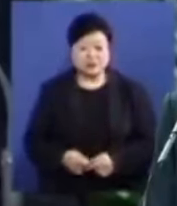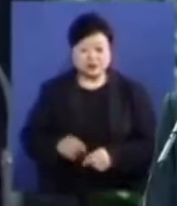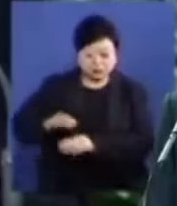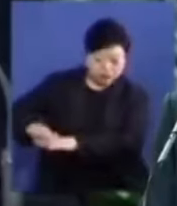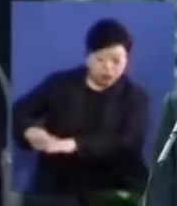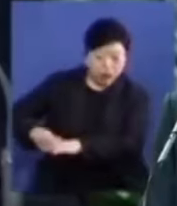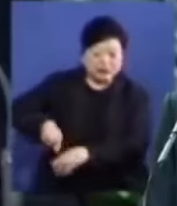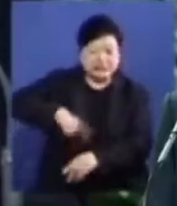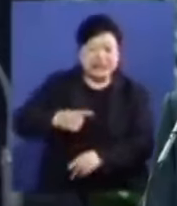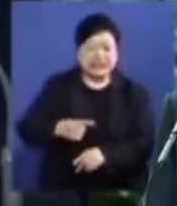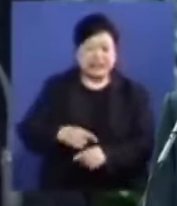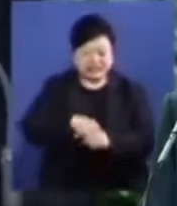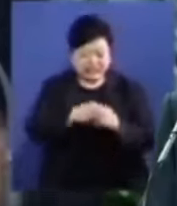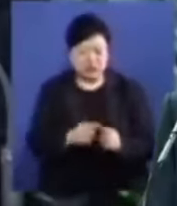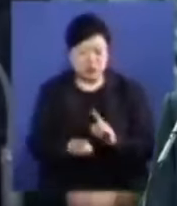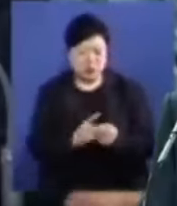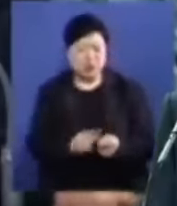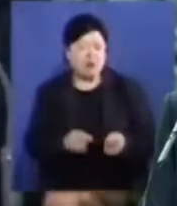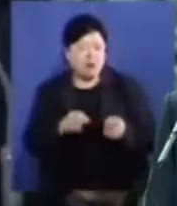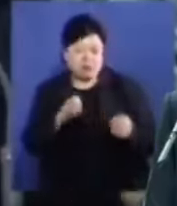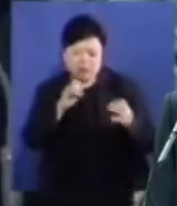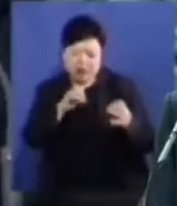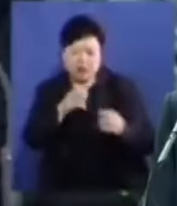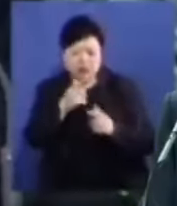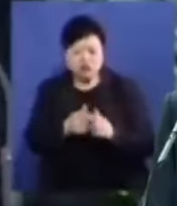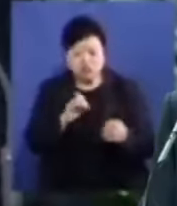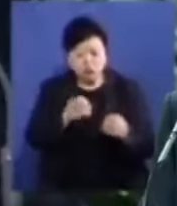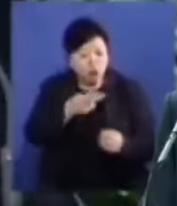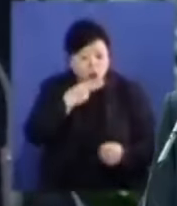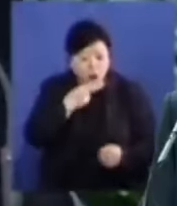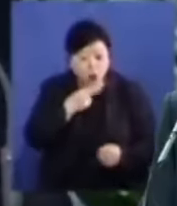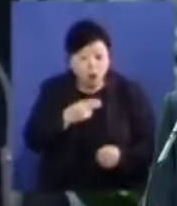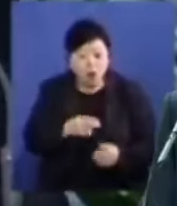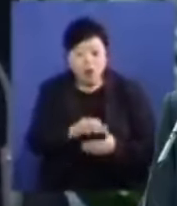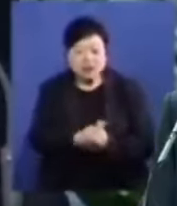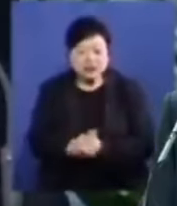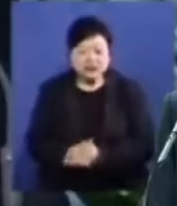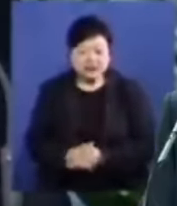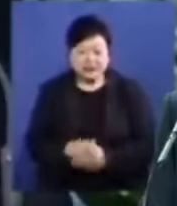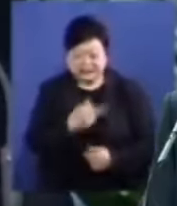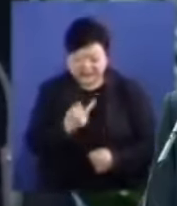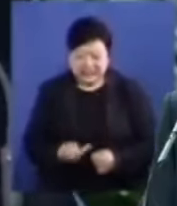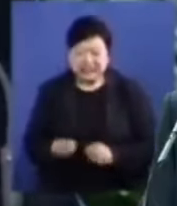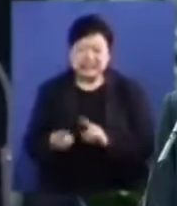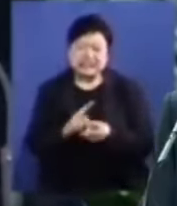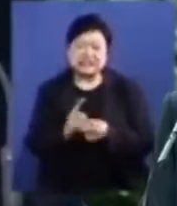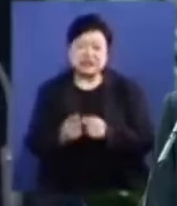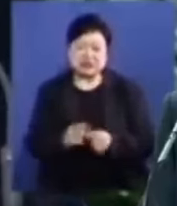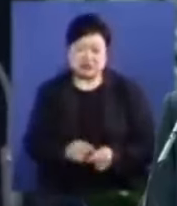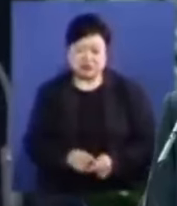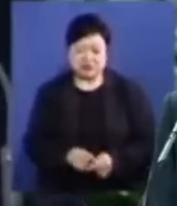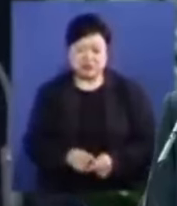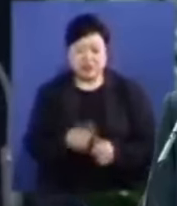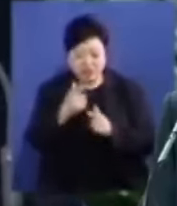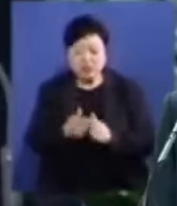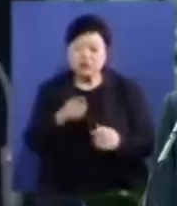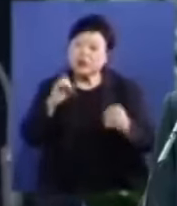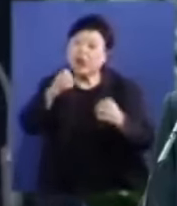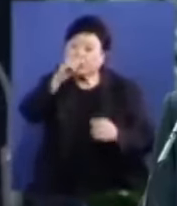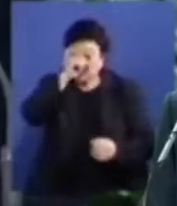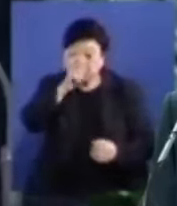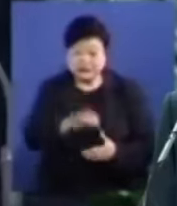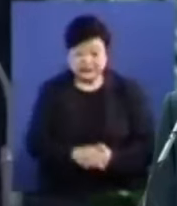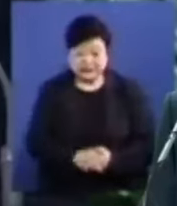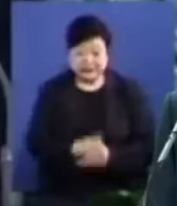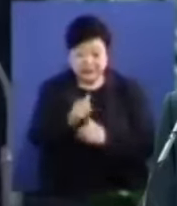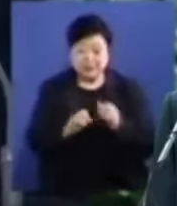것입니다. 예수님하고 이야기를 해줘야죠. 배를 타고 주님하고 재미있는 하나님의